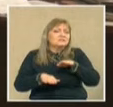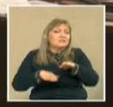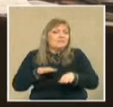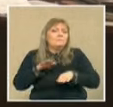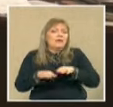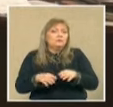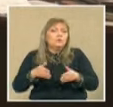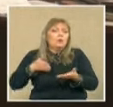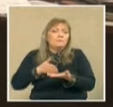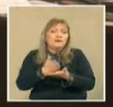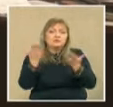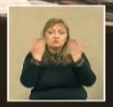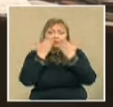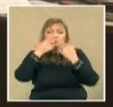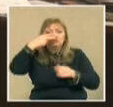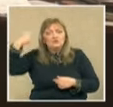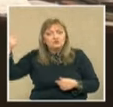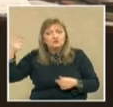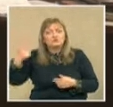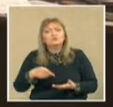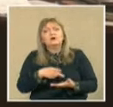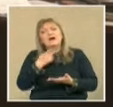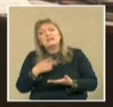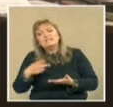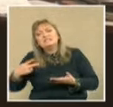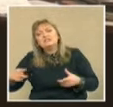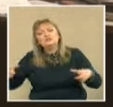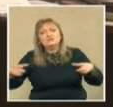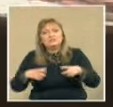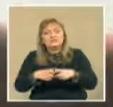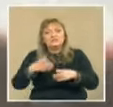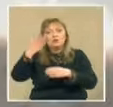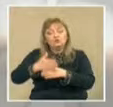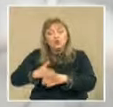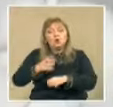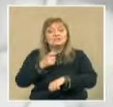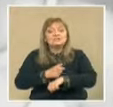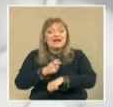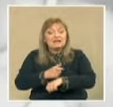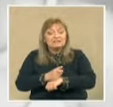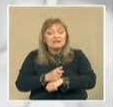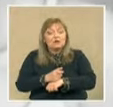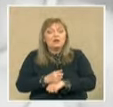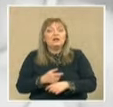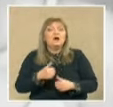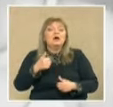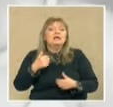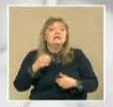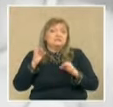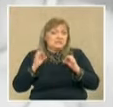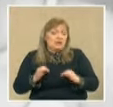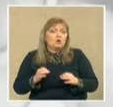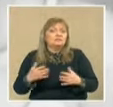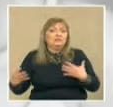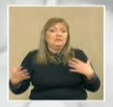през училището, през разни такива състави до Стара Загора, вече когато имахме по-сериозен театрален